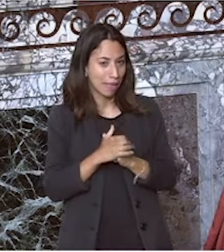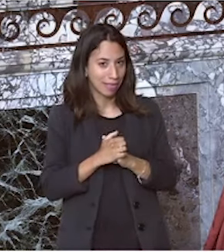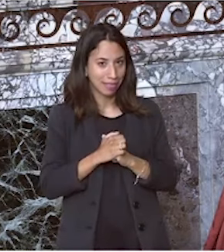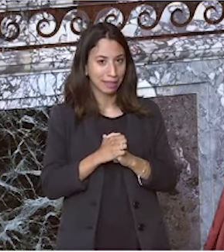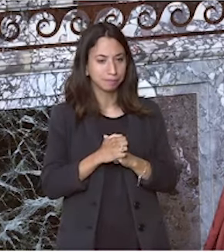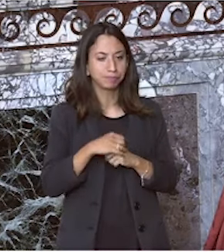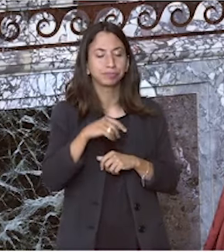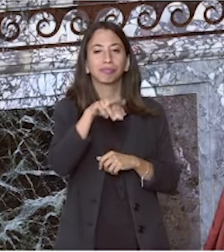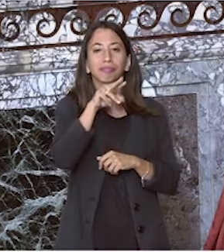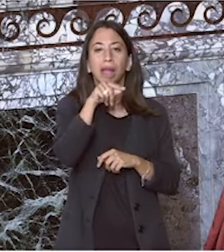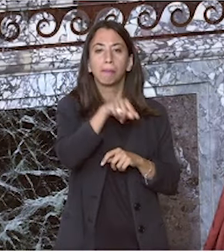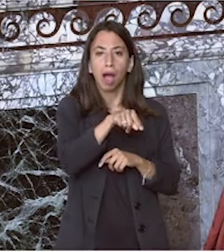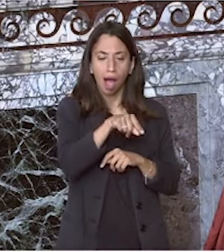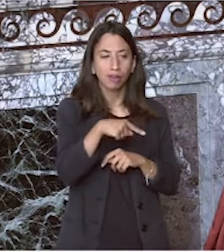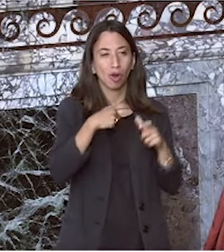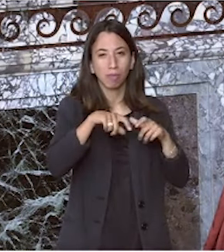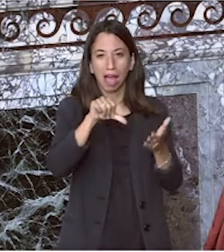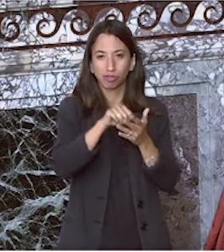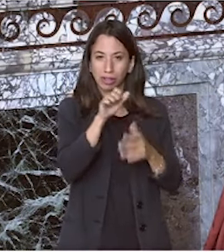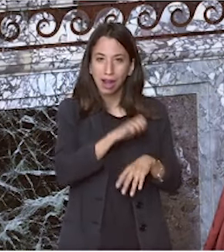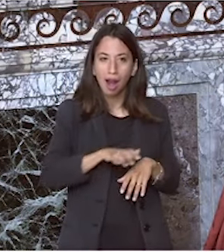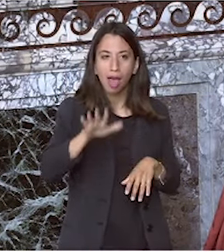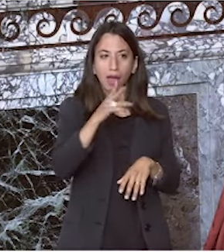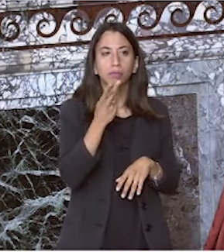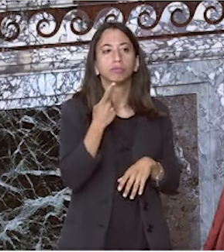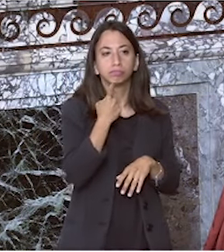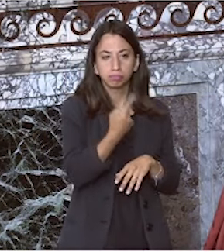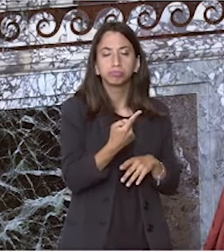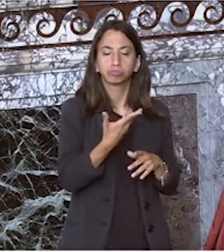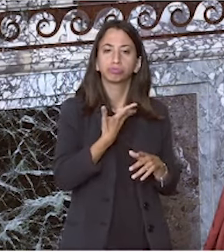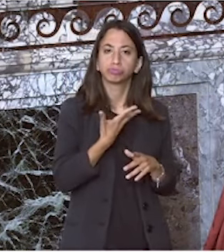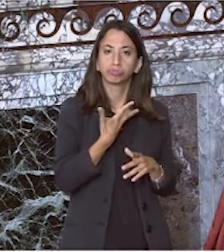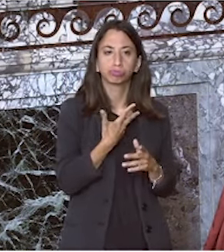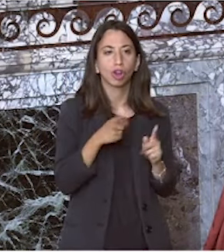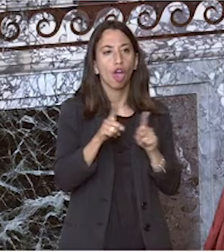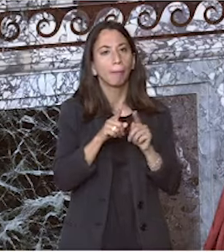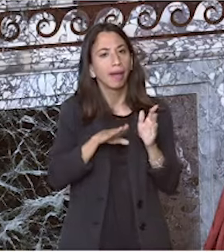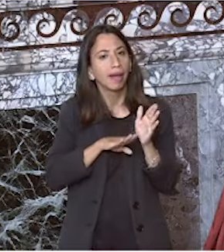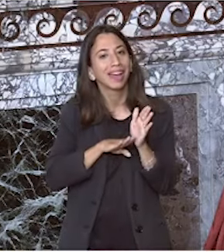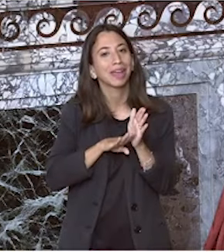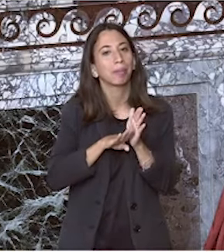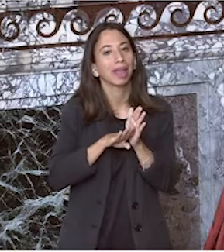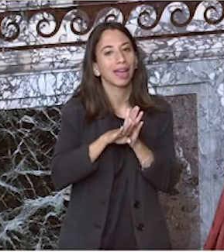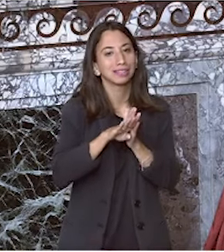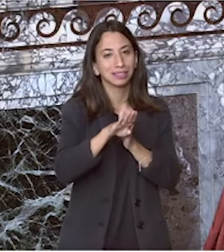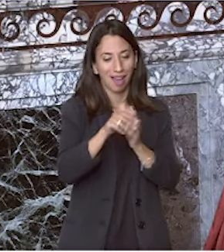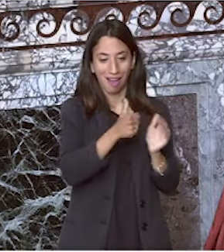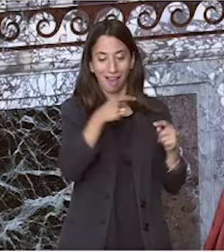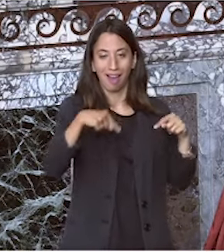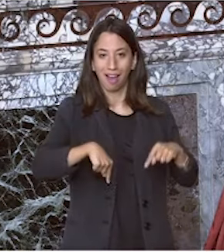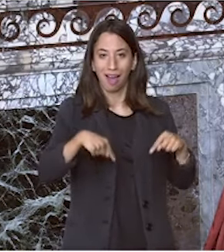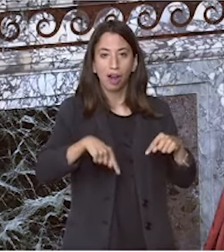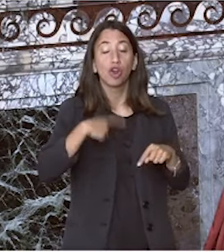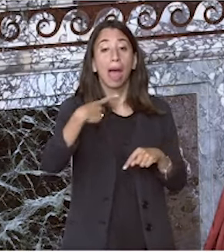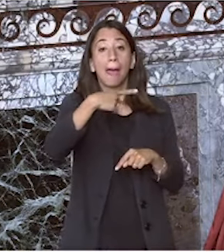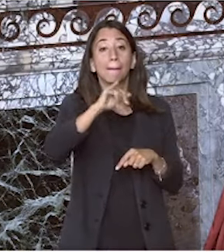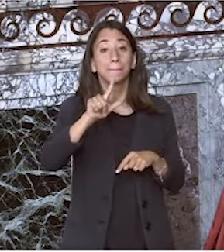in marzo dalla Banca Centrale Europea prefigurano un consolidamento della ripresa nell'anno in corso e un'accelerazione del